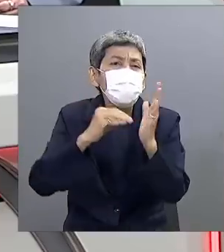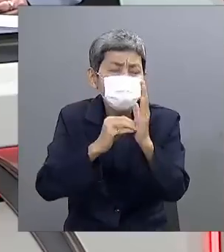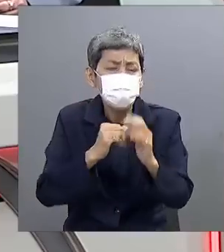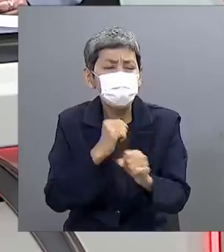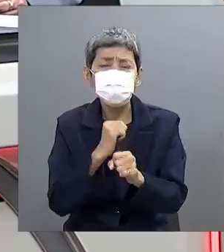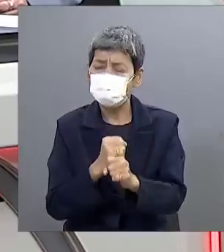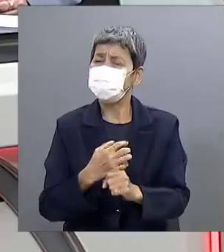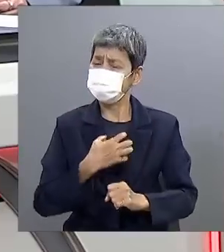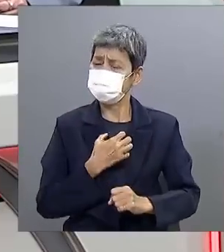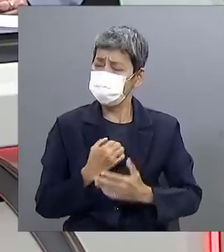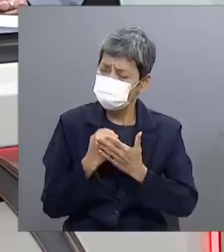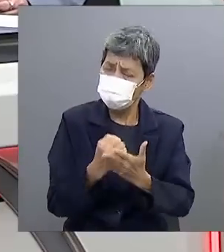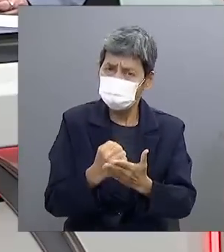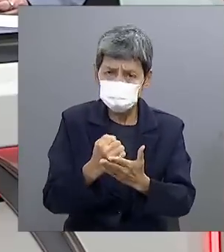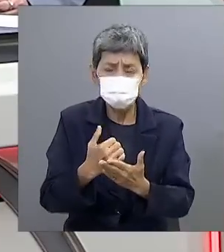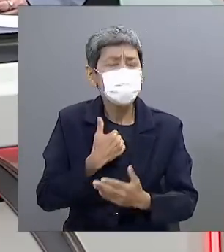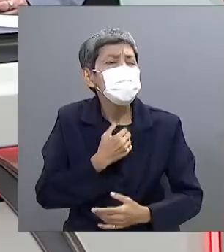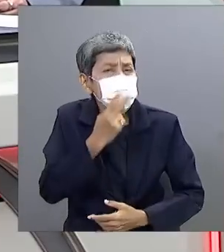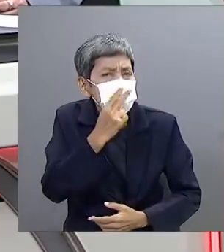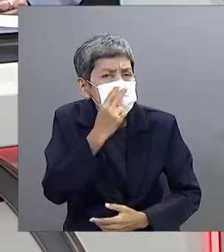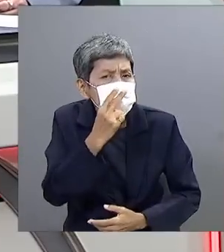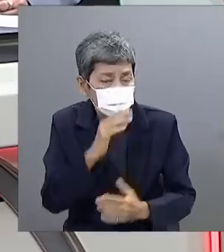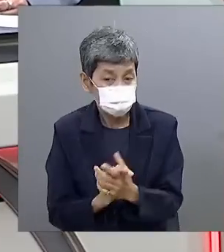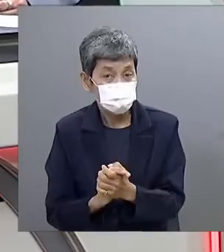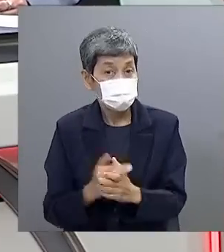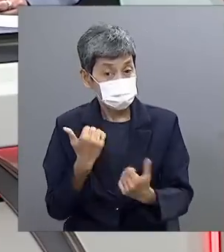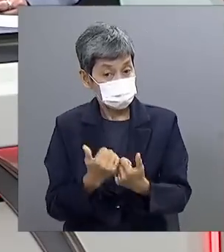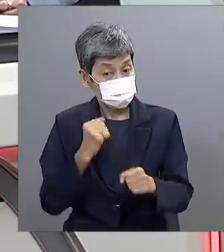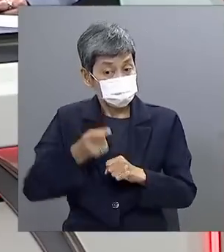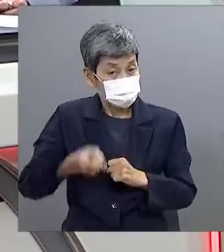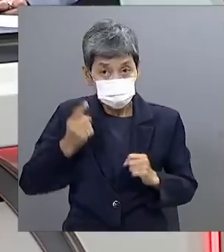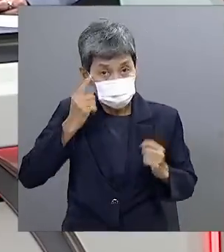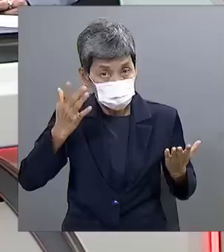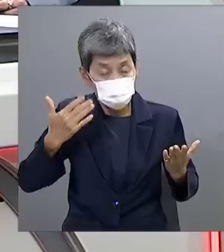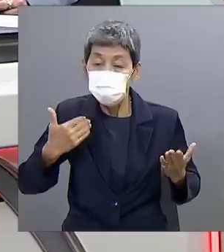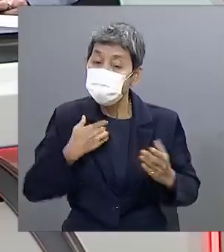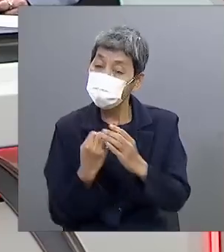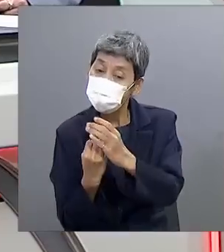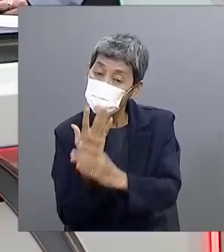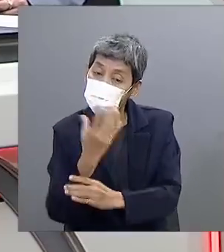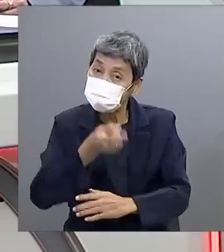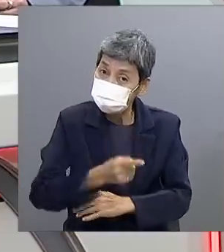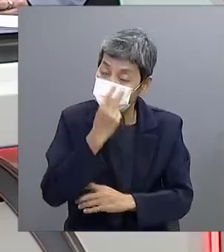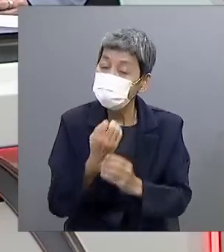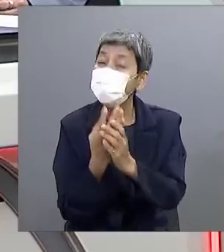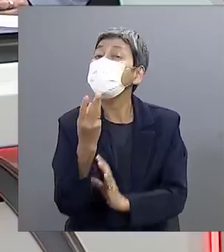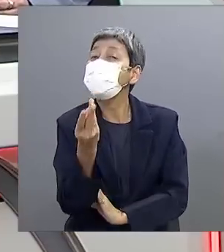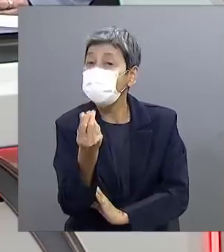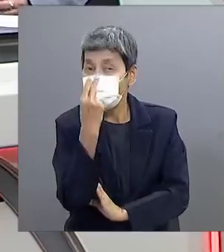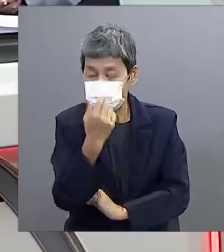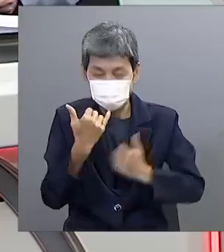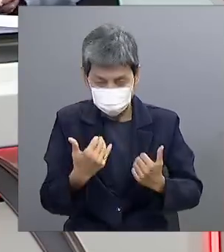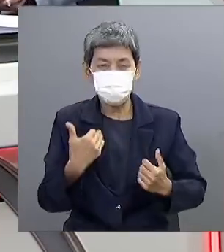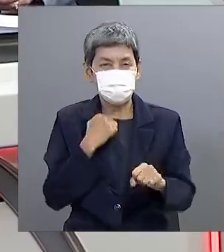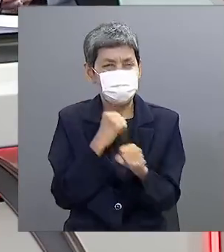เข้ามาแต่ยังประเมินได้ยากว่ามันจะเกิดขึ้นจริงหรือเปล่าจะมีการปลูกต้นไม้จริงเนี่ยกี่ต้นเพราะตอนนี้ทำไปได้ประมา